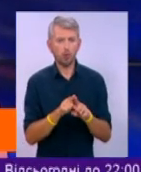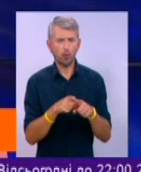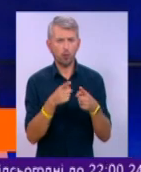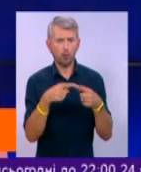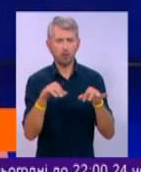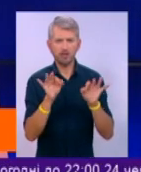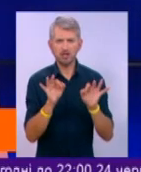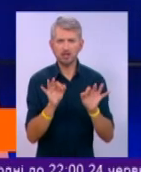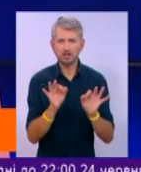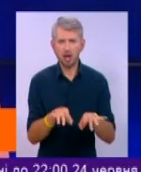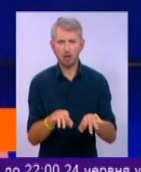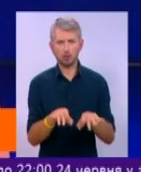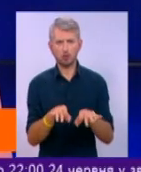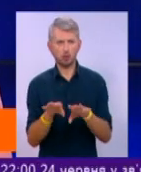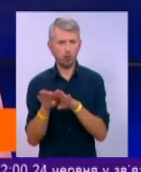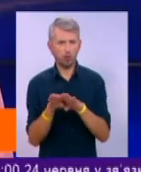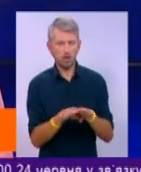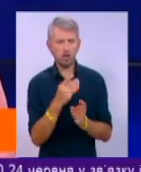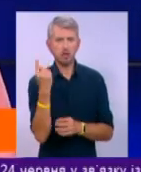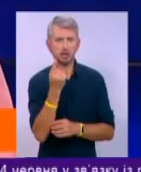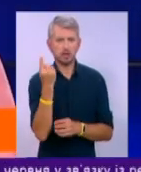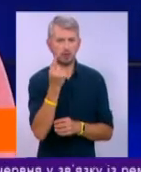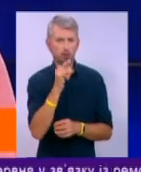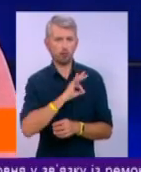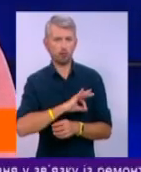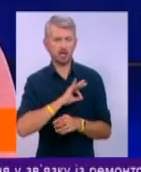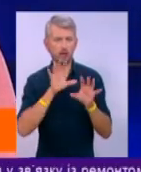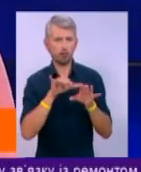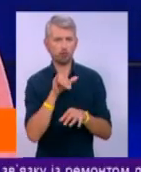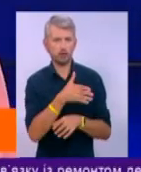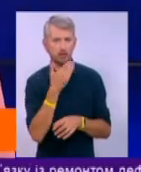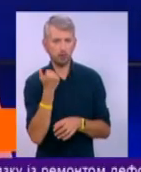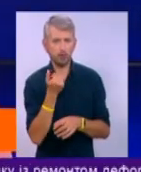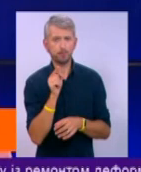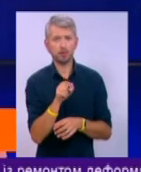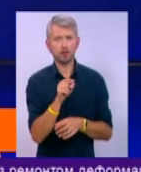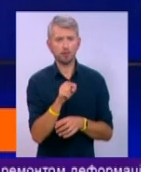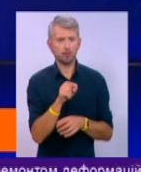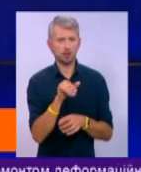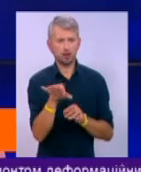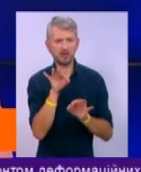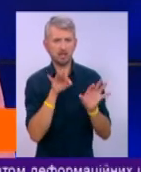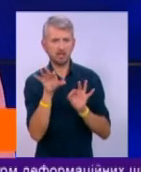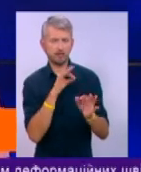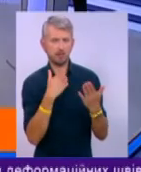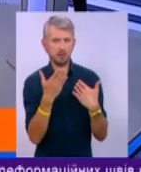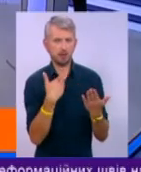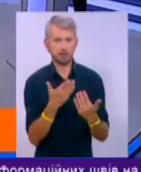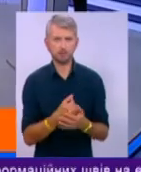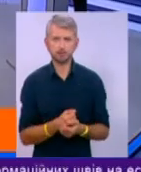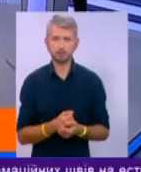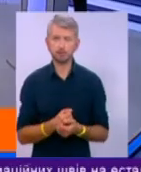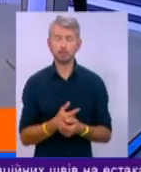і єдиного такого подібного використання закону в них немає. Тобто у них селективний такий підхід.